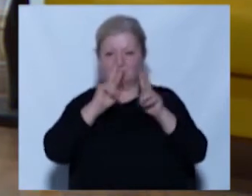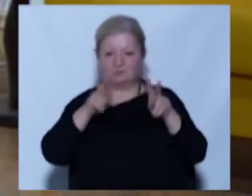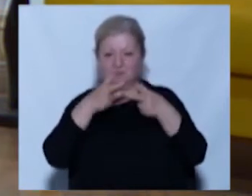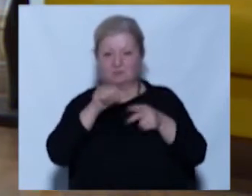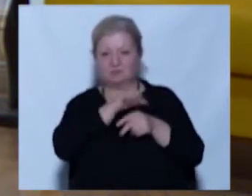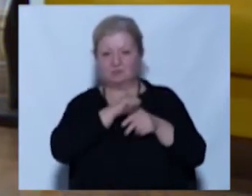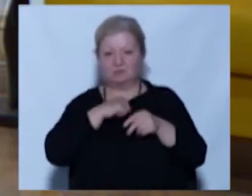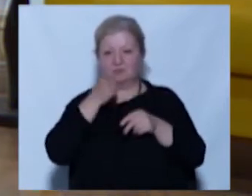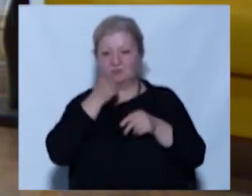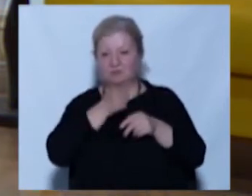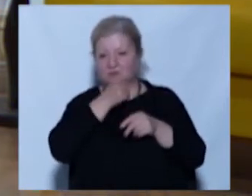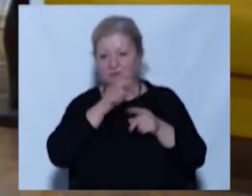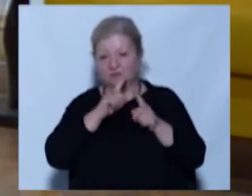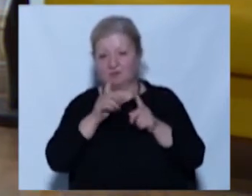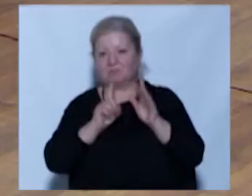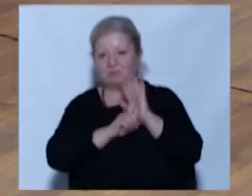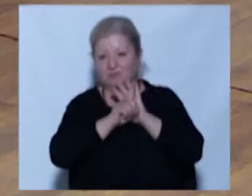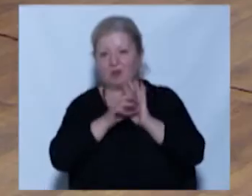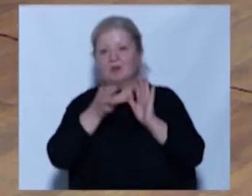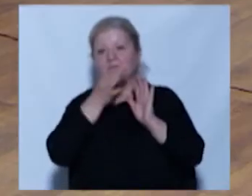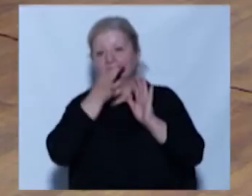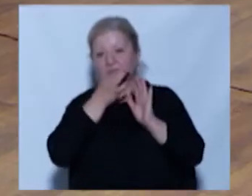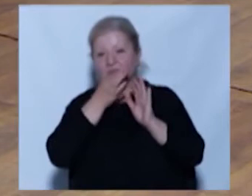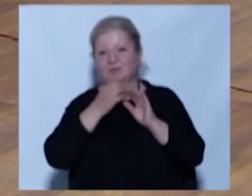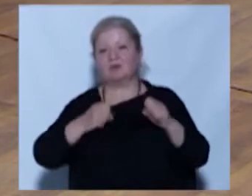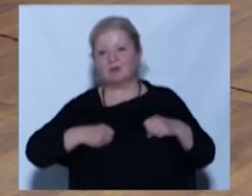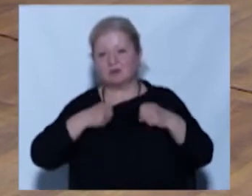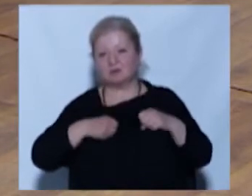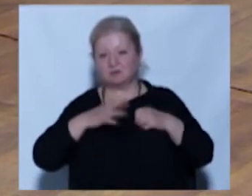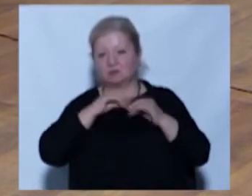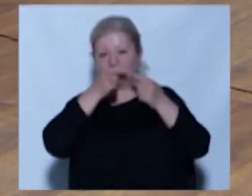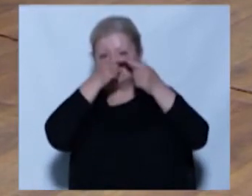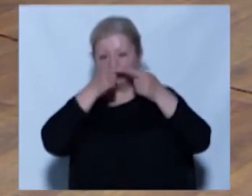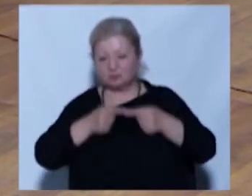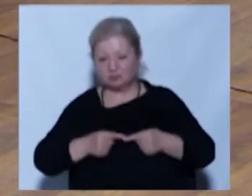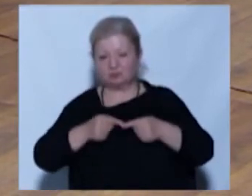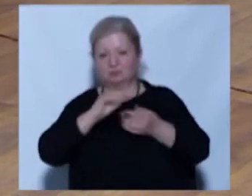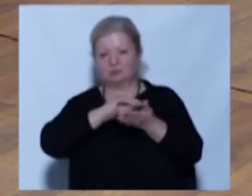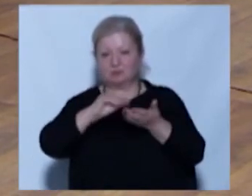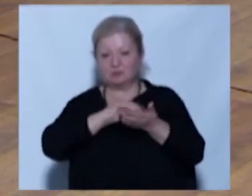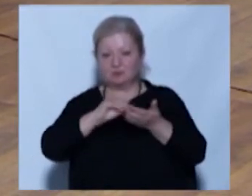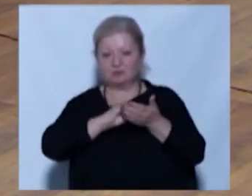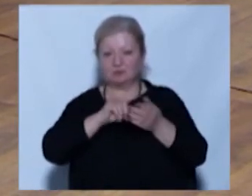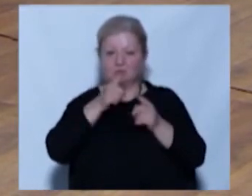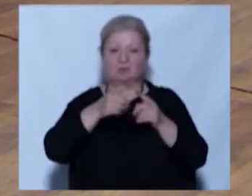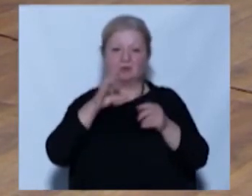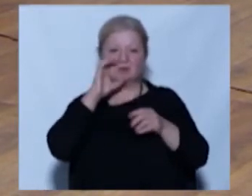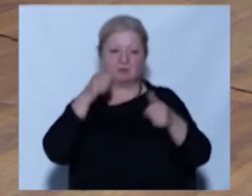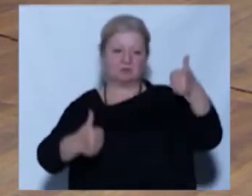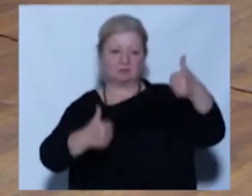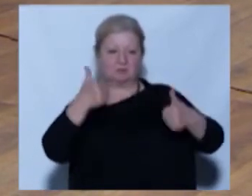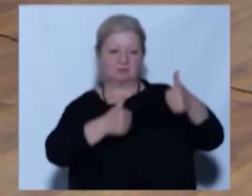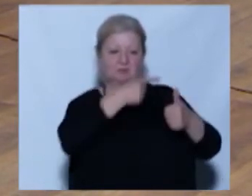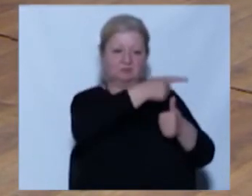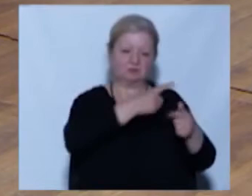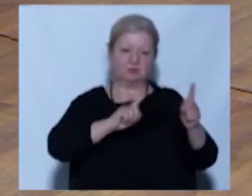შეაფასეთ, დაუფიქრდით, ეცადეთ იყავით ობიექტურები და არ შეაფასოთ